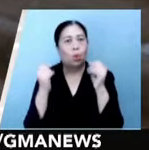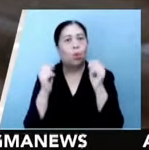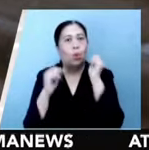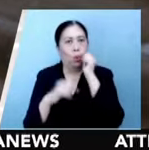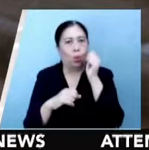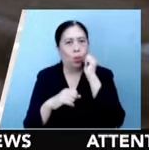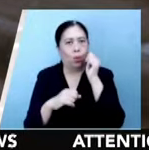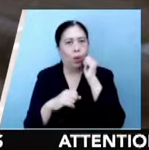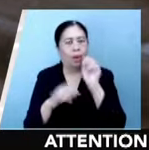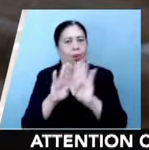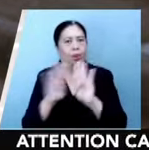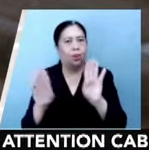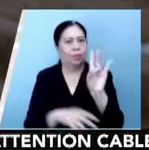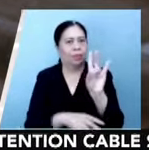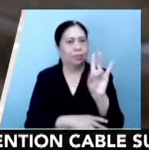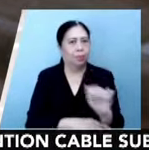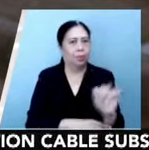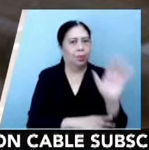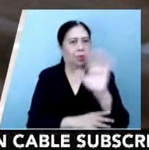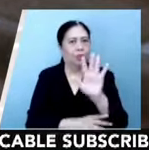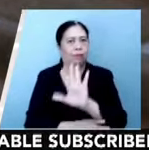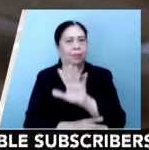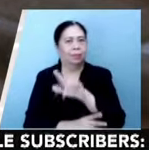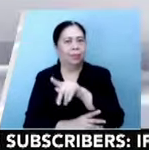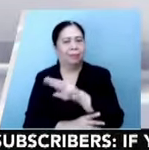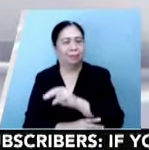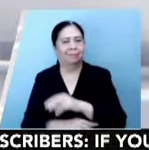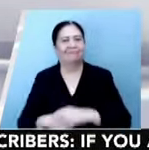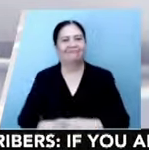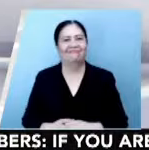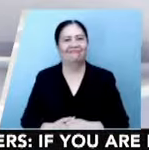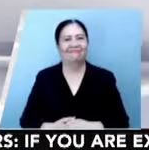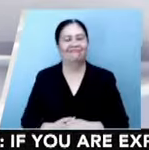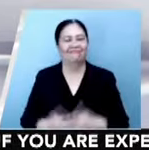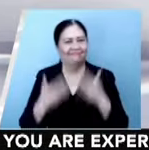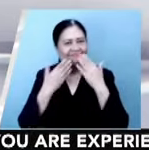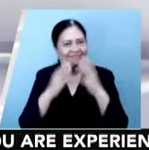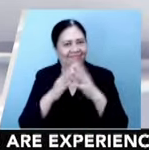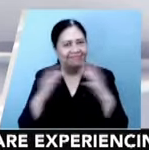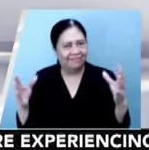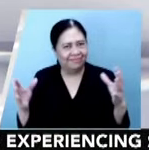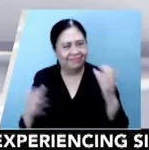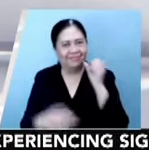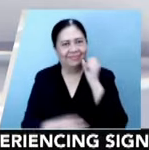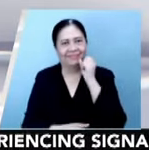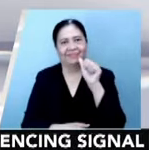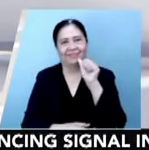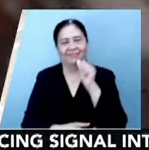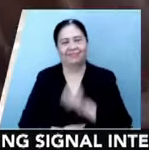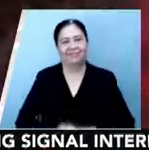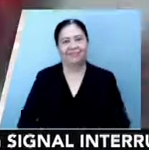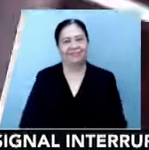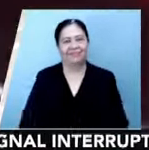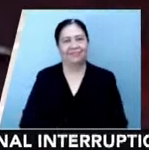mula 7 a.m. hanggang 5 p.m. Vicky? Maraming salamat sa iyo, Sandra Aguinaldo.